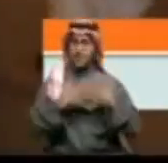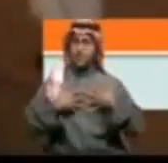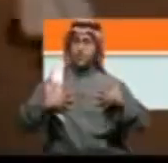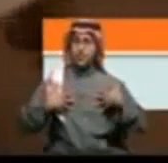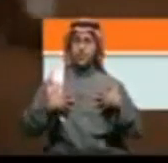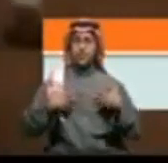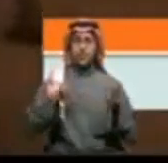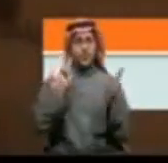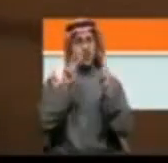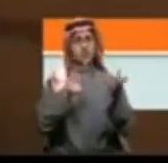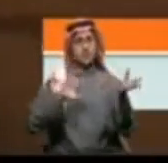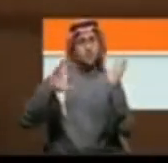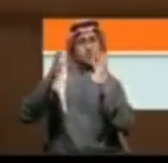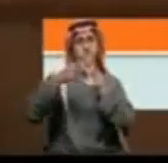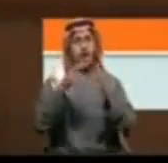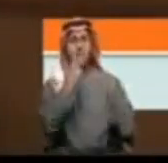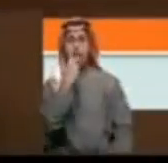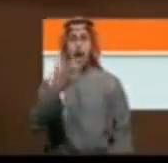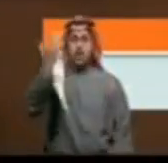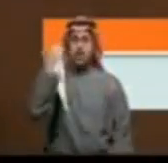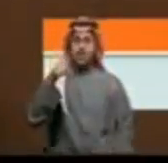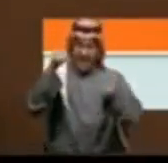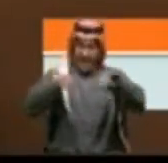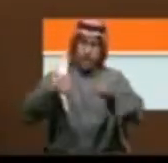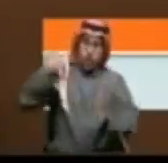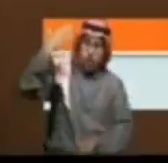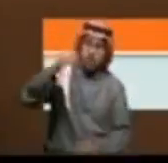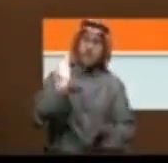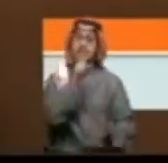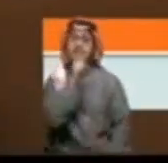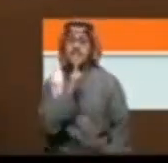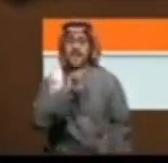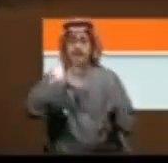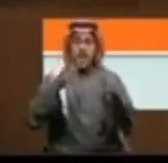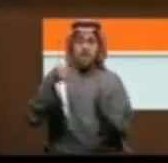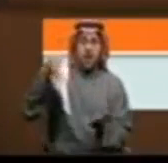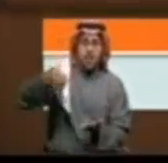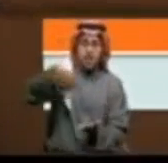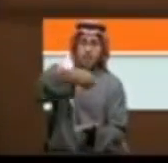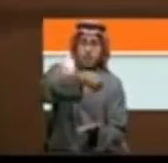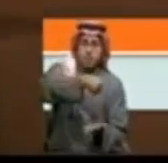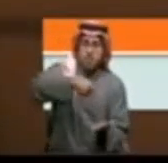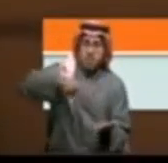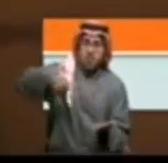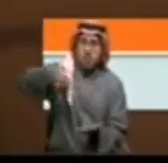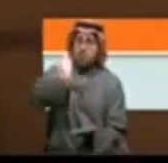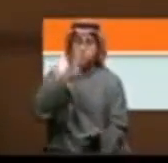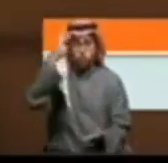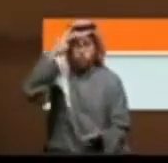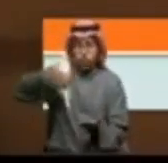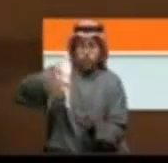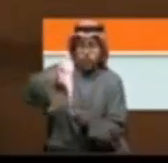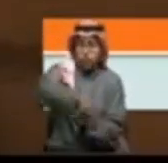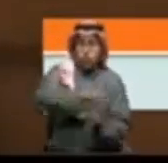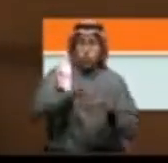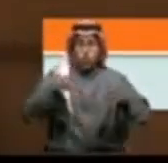ثقافي وتراثي وحضاري وأيضا تاريخي يقدم من خلال مناطق المملكة العربية السعودية مجتمعة في